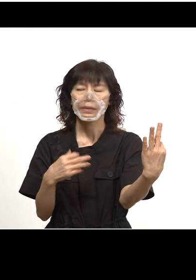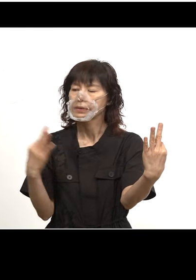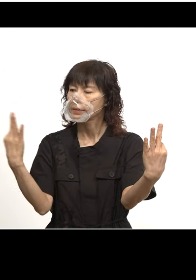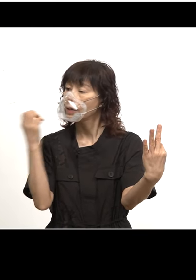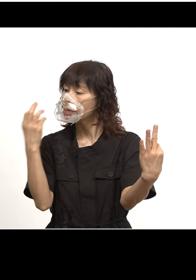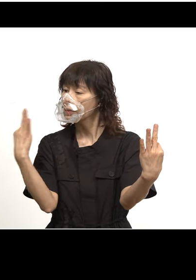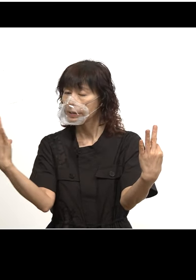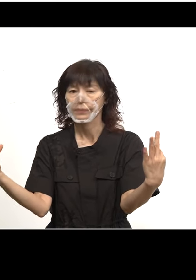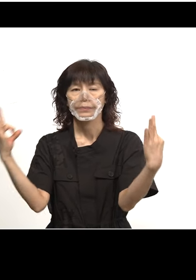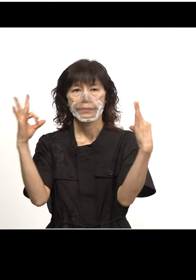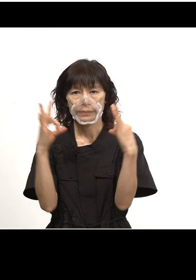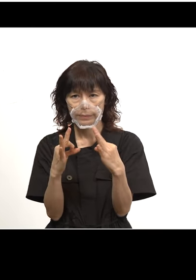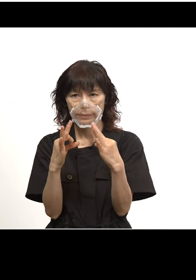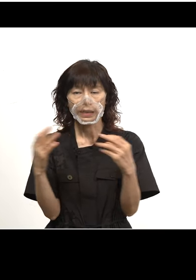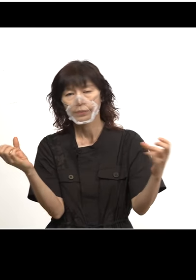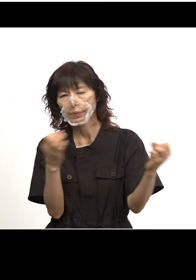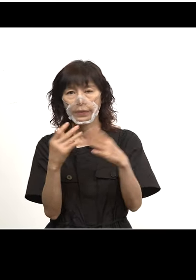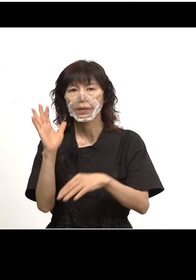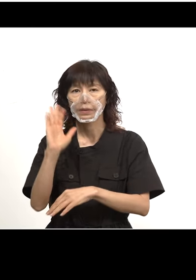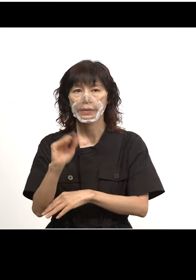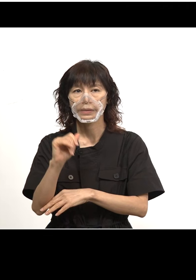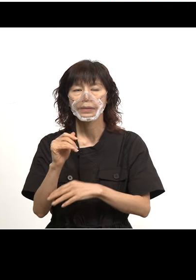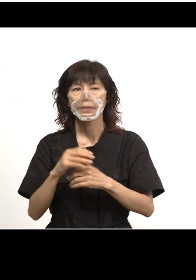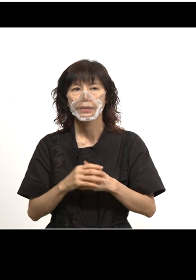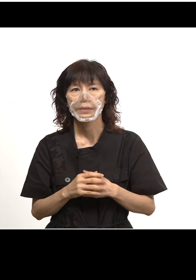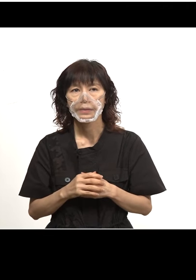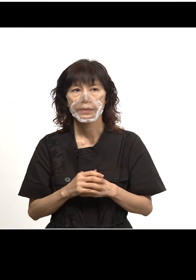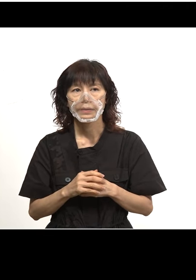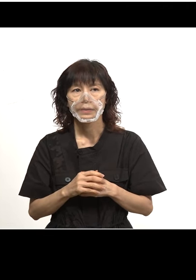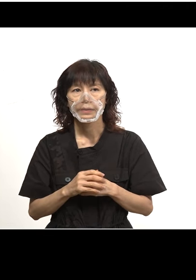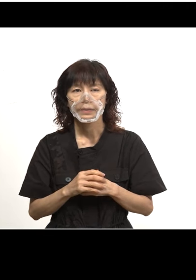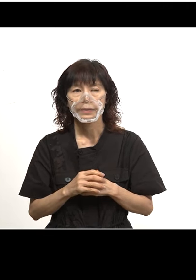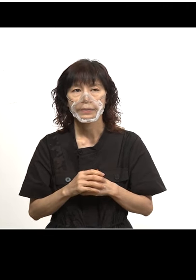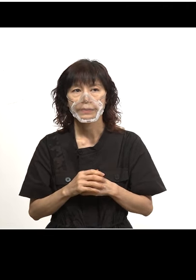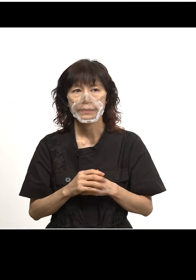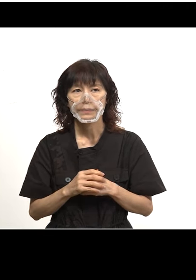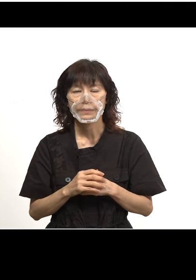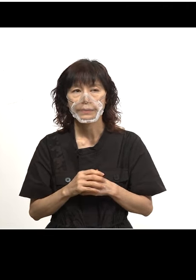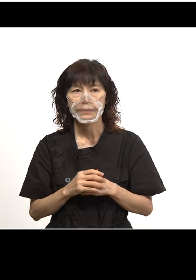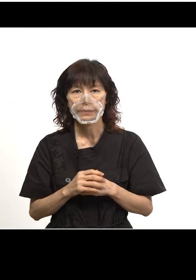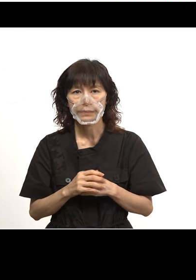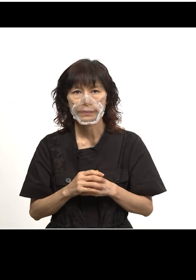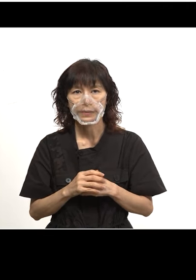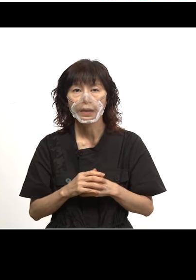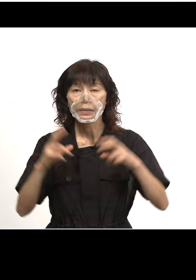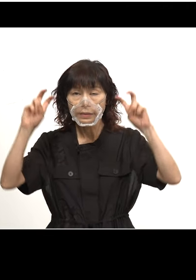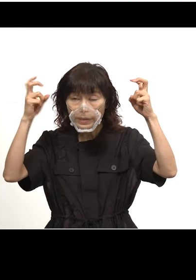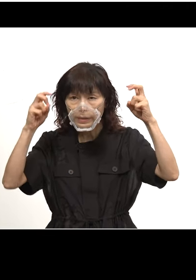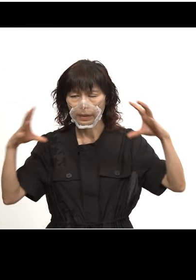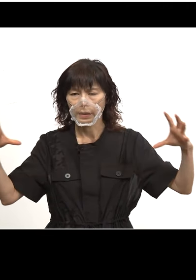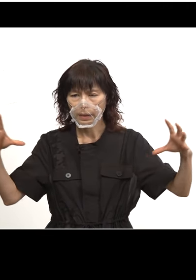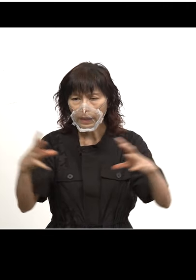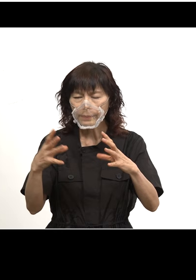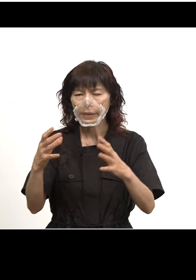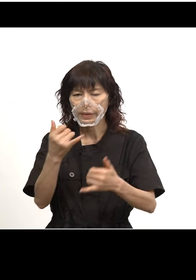and we'll talk about the sustainability of disability performance and art. 喺開始嘅時候，我想問